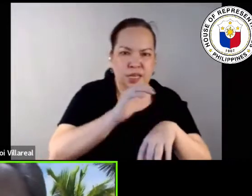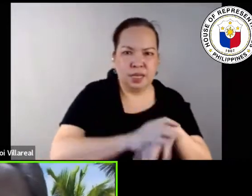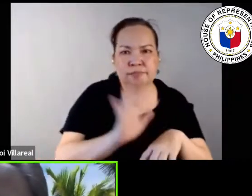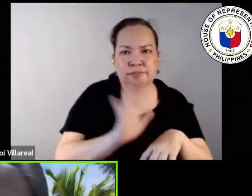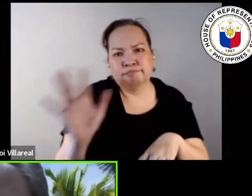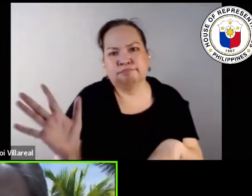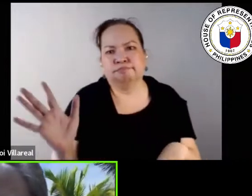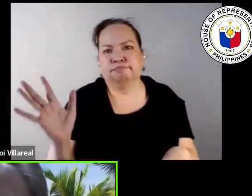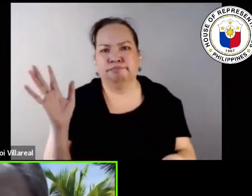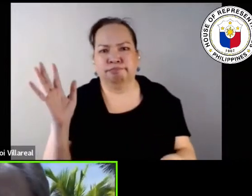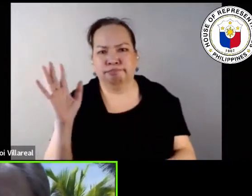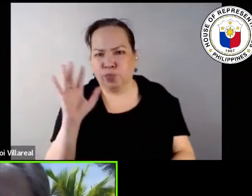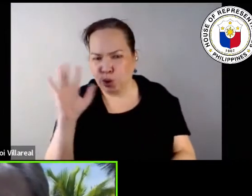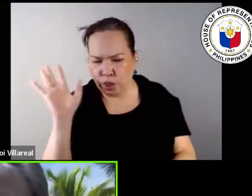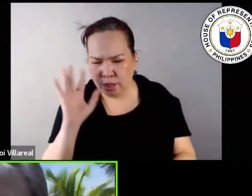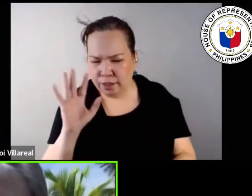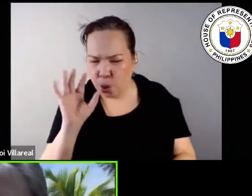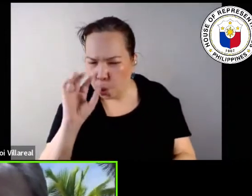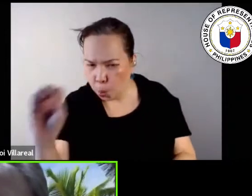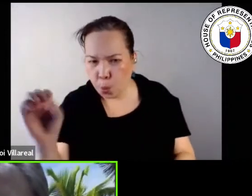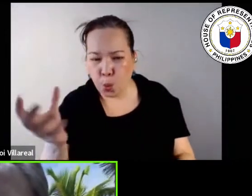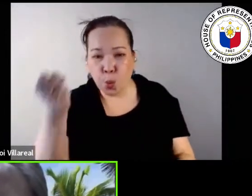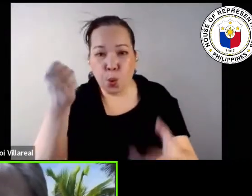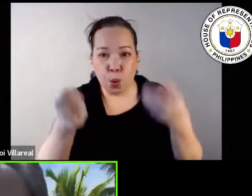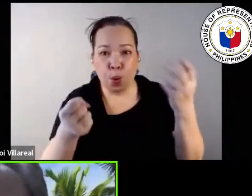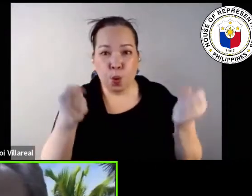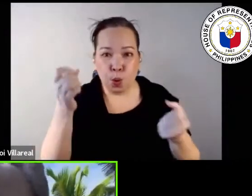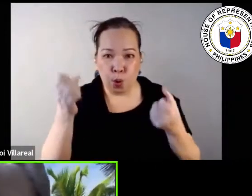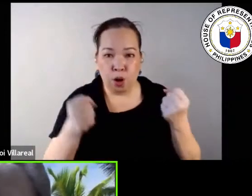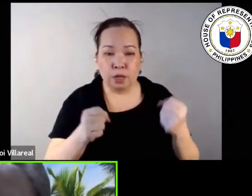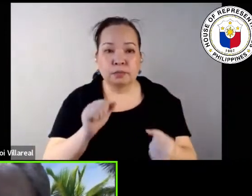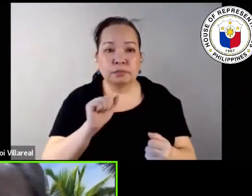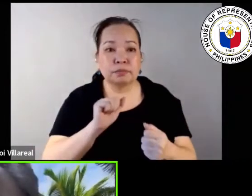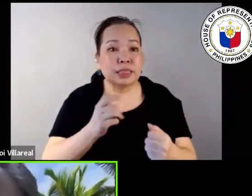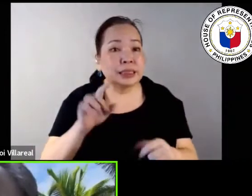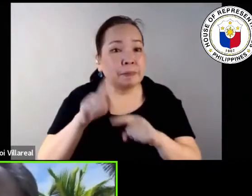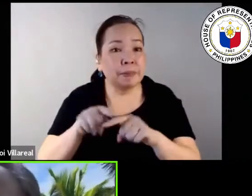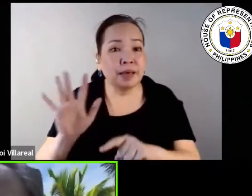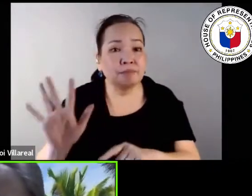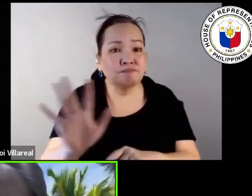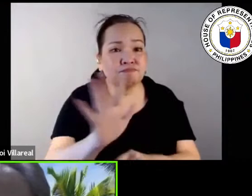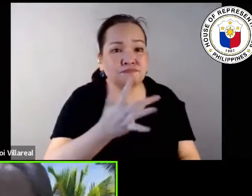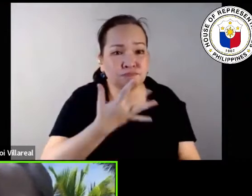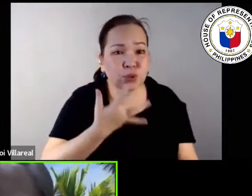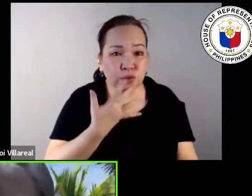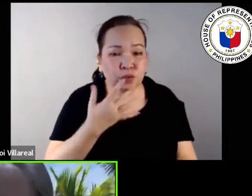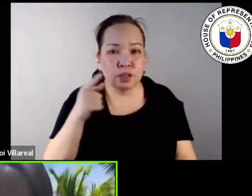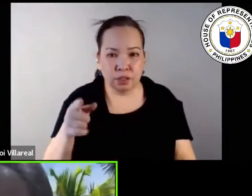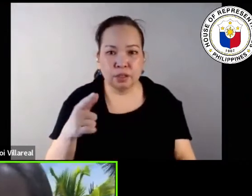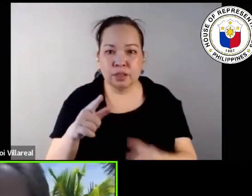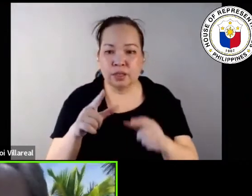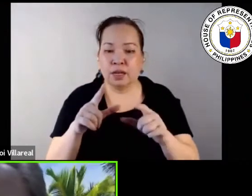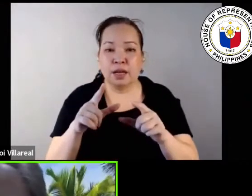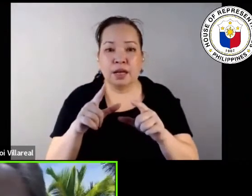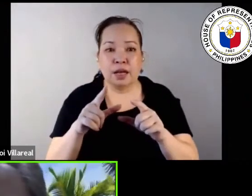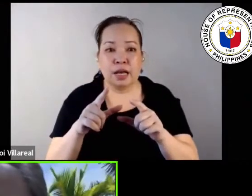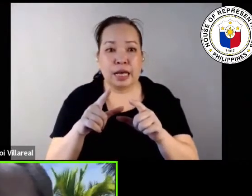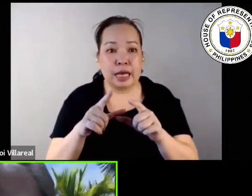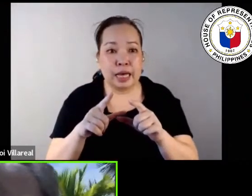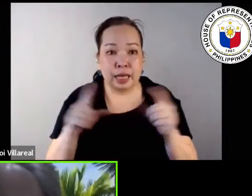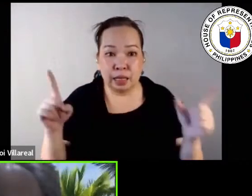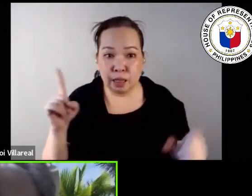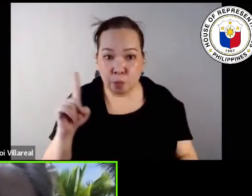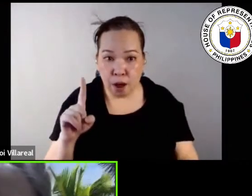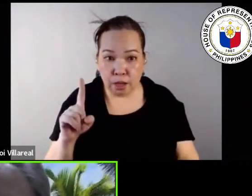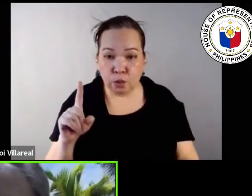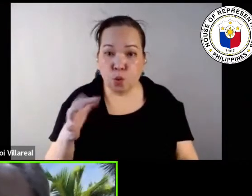maski anong wika, yun po ang kanilang mother tongue. Sa makatwid, pwedeng posible na